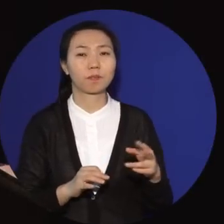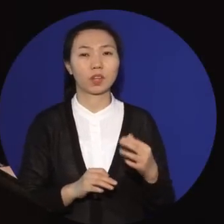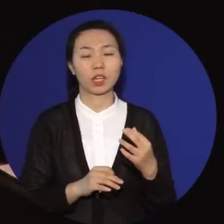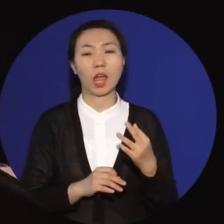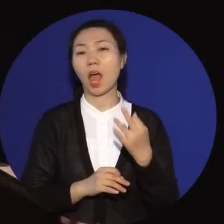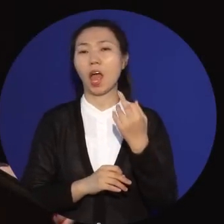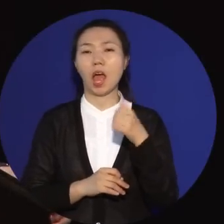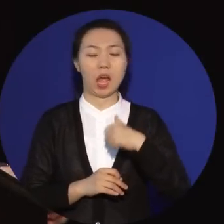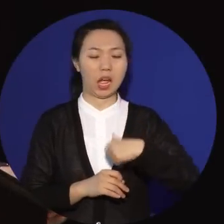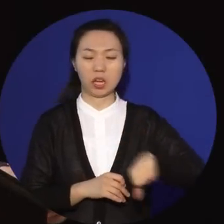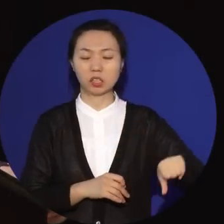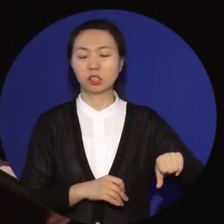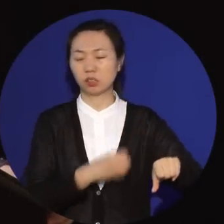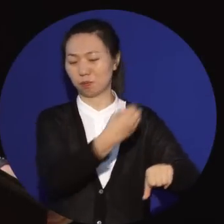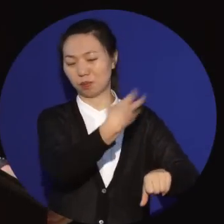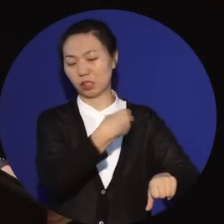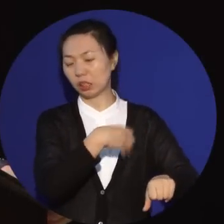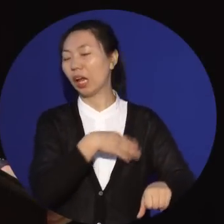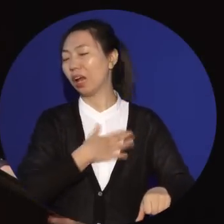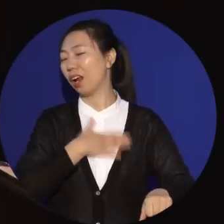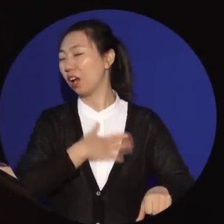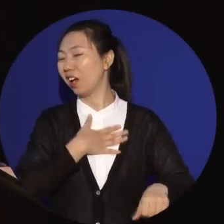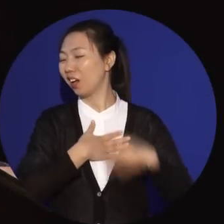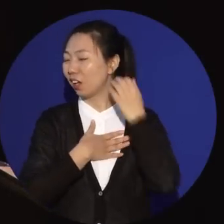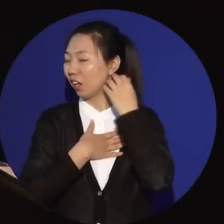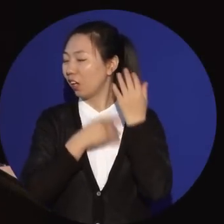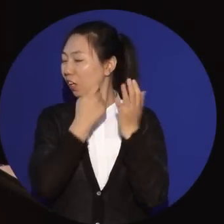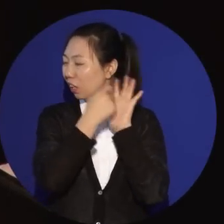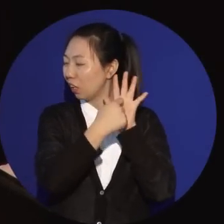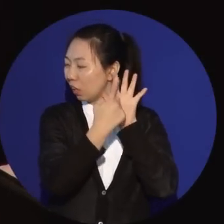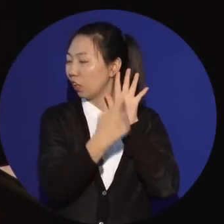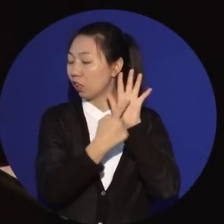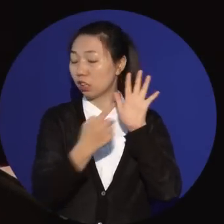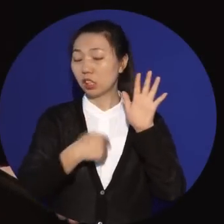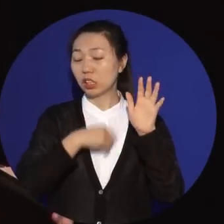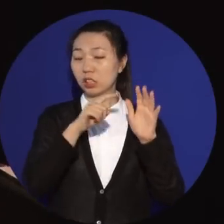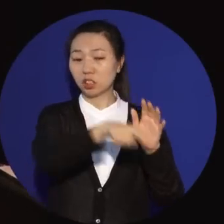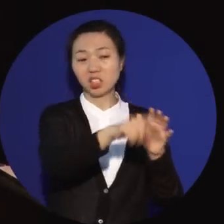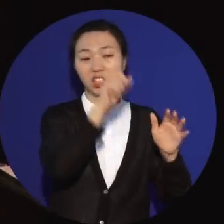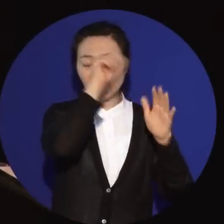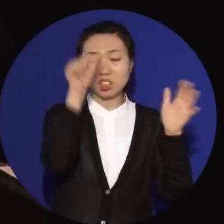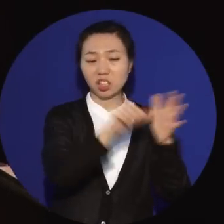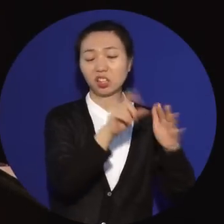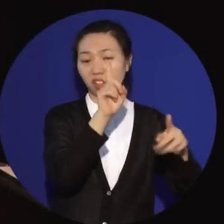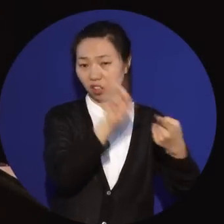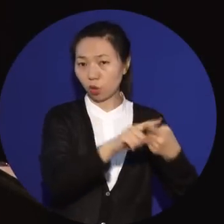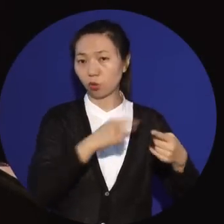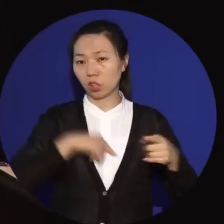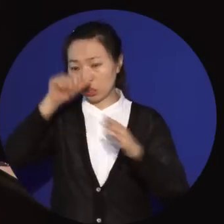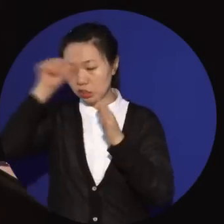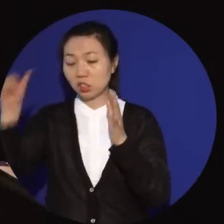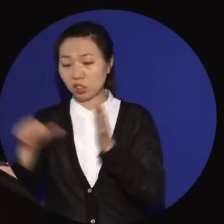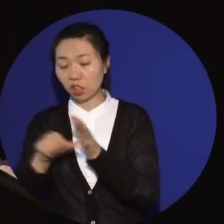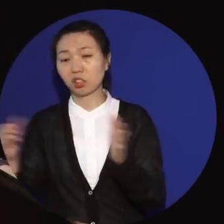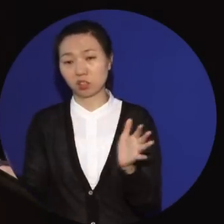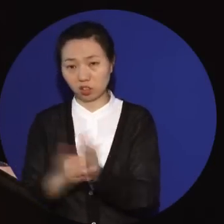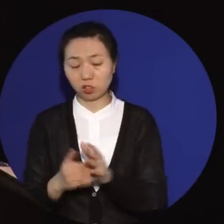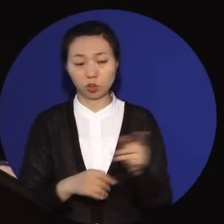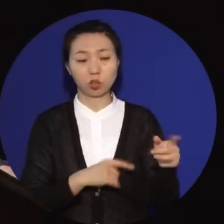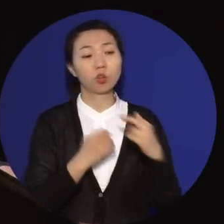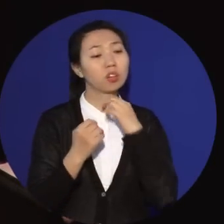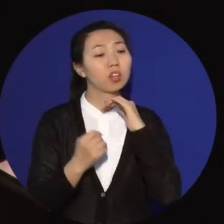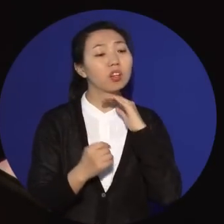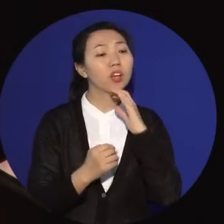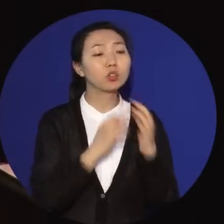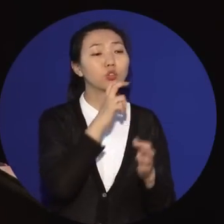그 아들은 뭐라 그러든 알았다 알았다 그러나 네 인생은 네가 살고 내 인생은 내가 산다. 내가 스무 살 때까지는 엄마로서 책임이지만